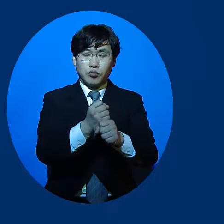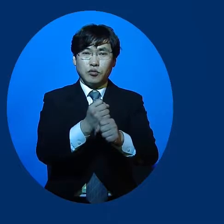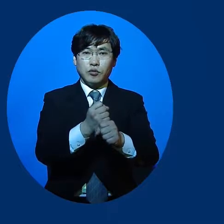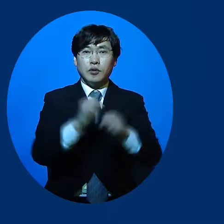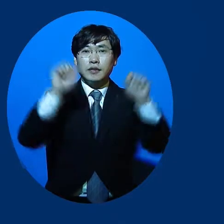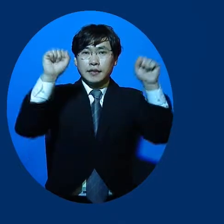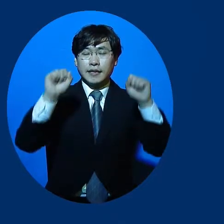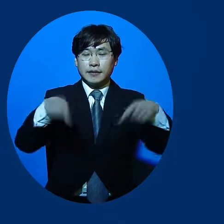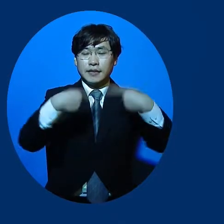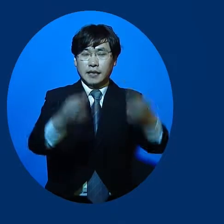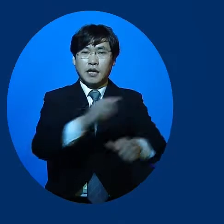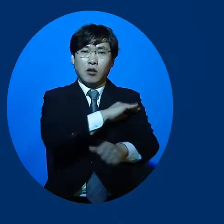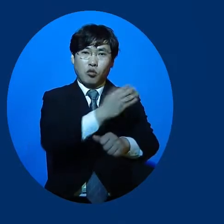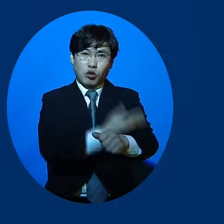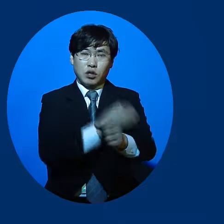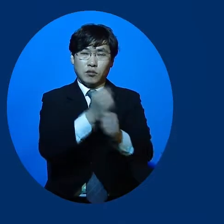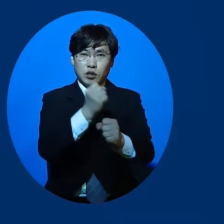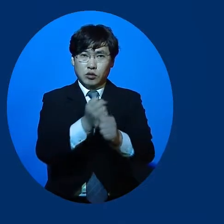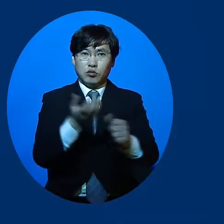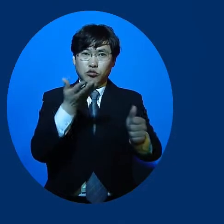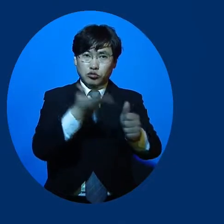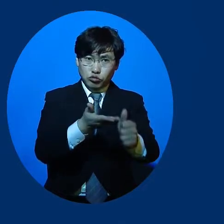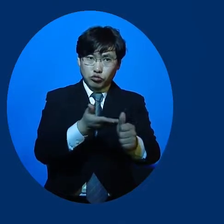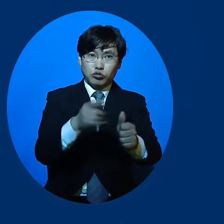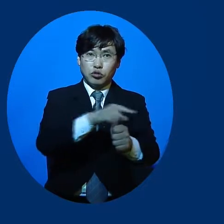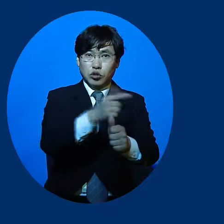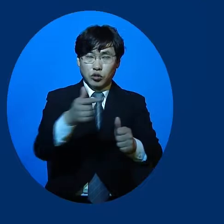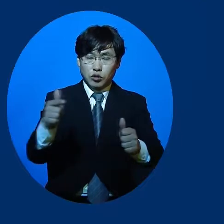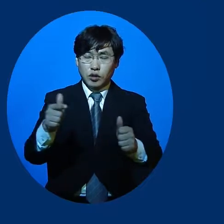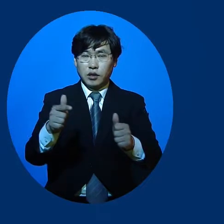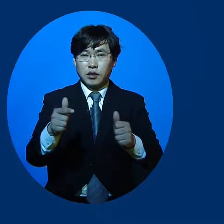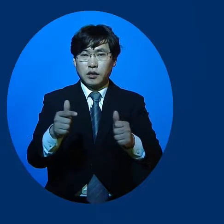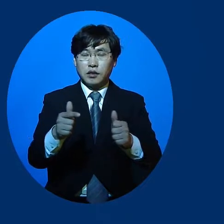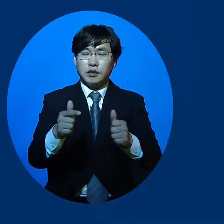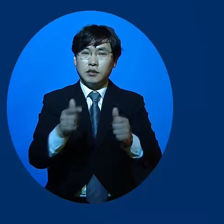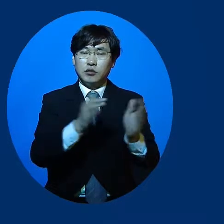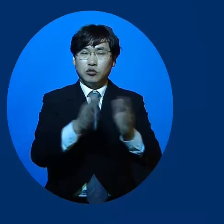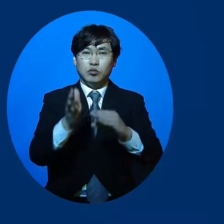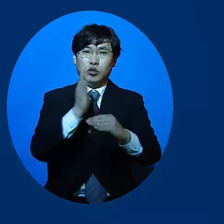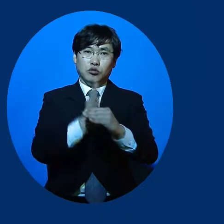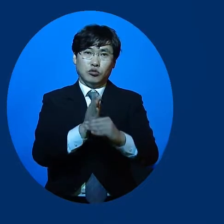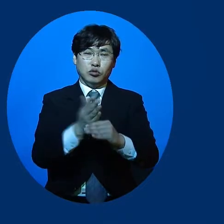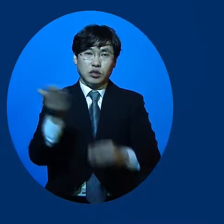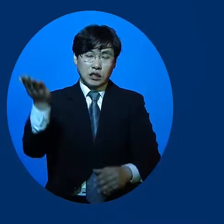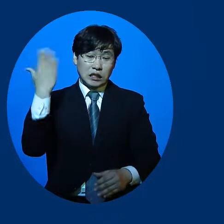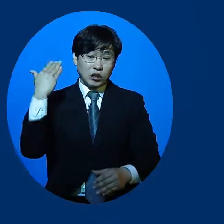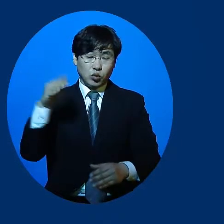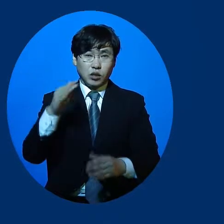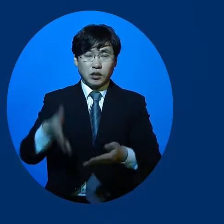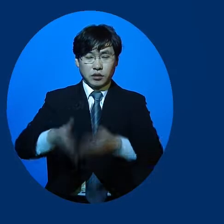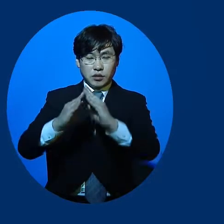하며 2025년까지 150개소 건립을 목표로 하고 있습니다. 기존 체육시설은